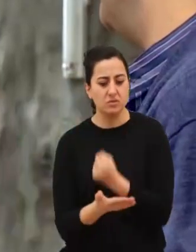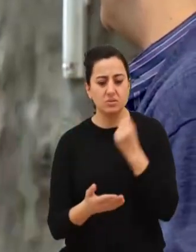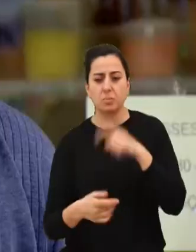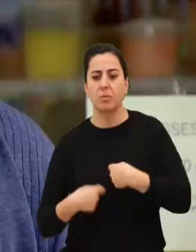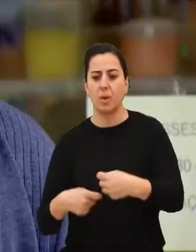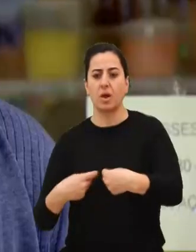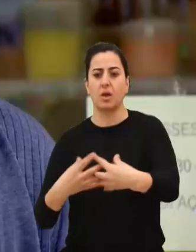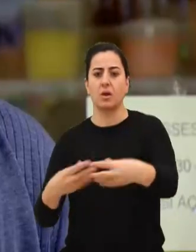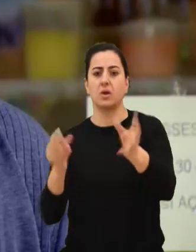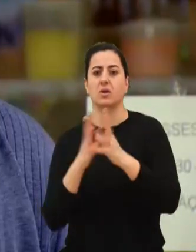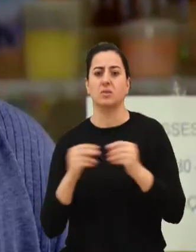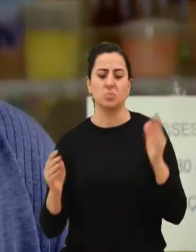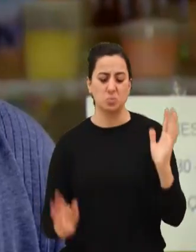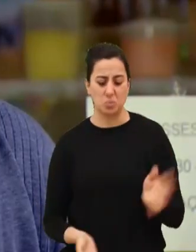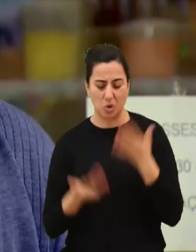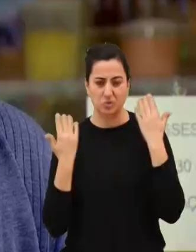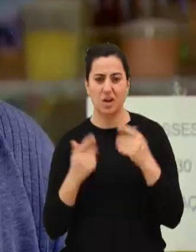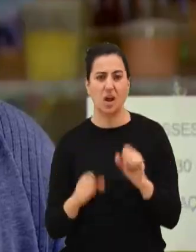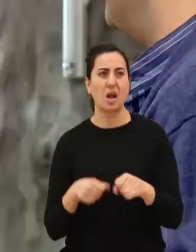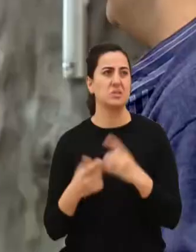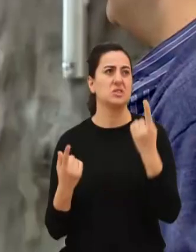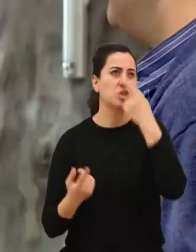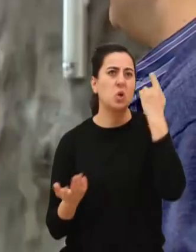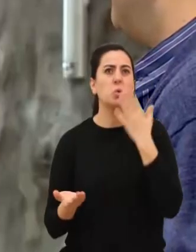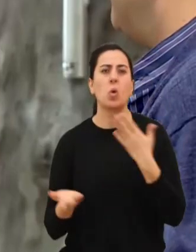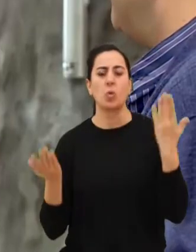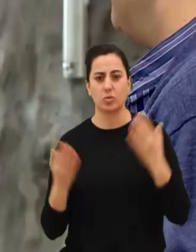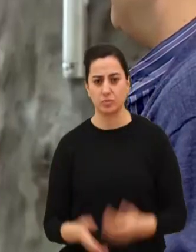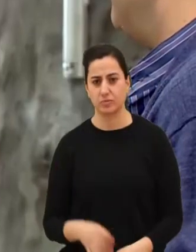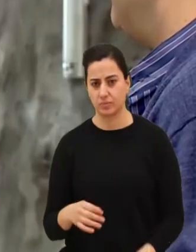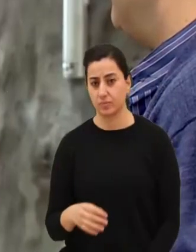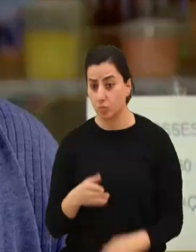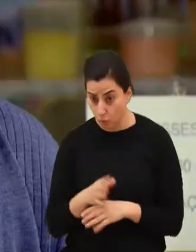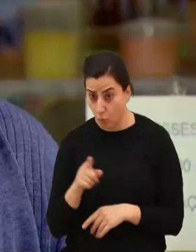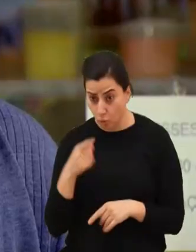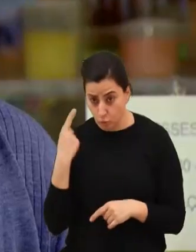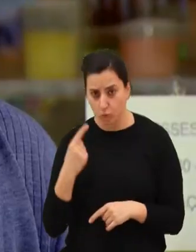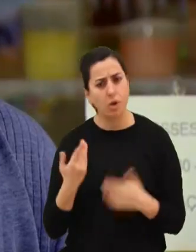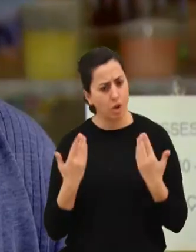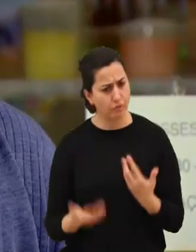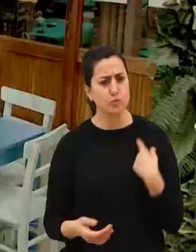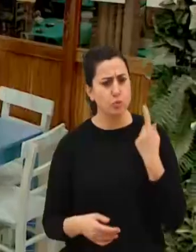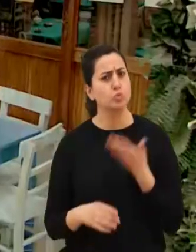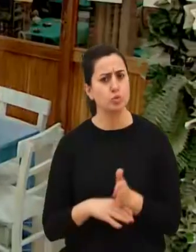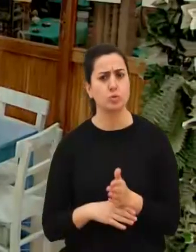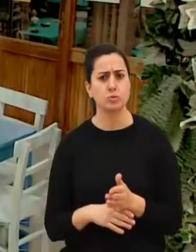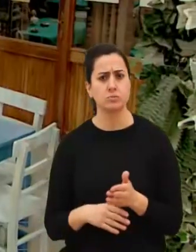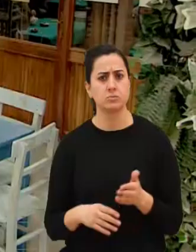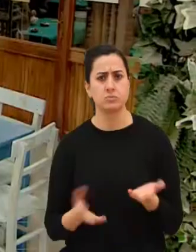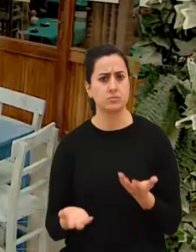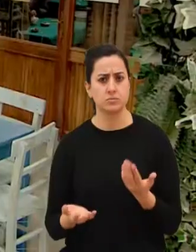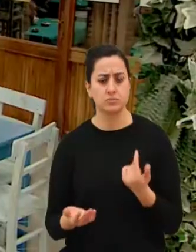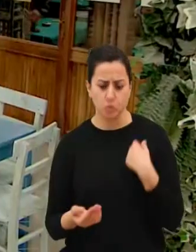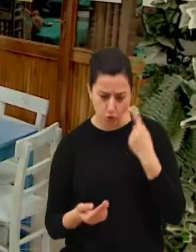fazlasını verecektik. Zaten at yarışından kime ne hayır gelmiş. Ya gerçekten böyle mi düşünüyorsun Mesut? Tabii kızım, ne sandın? Biz